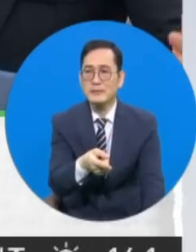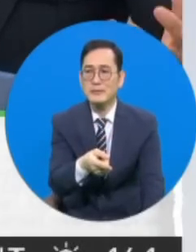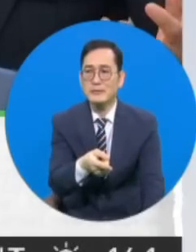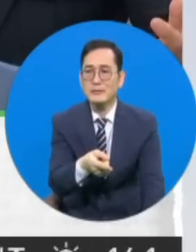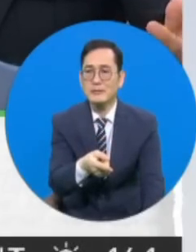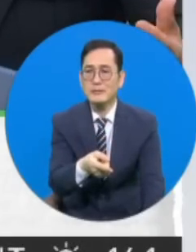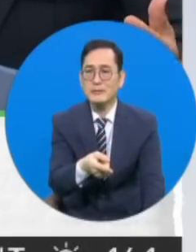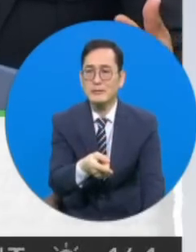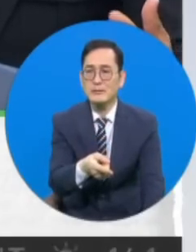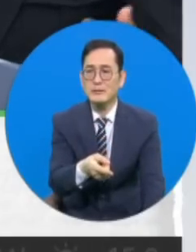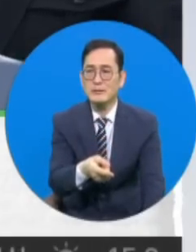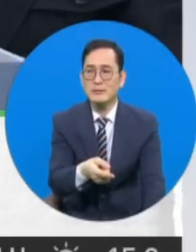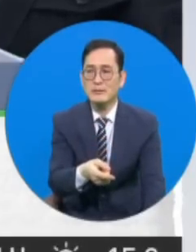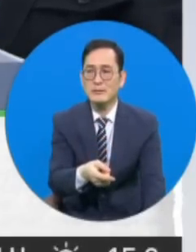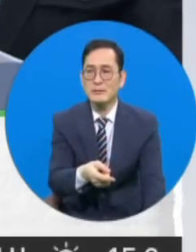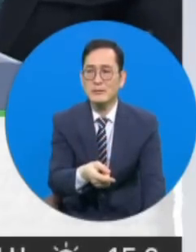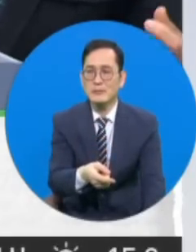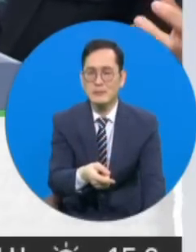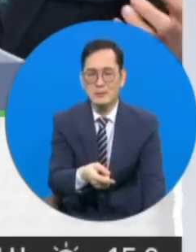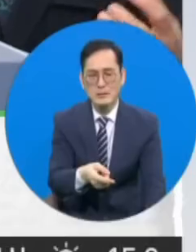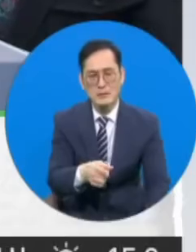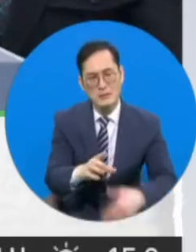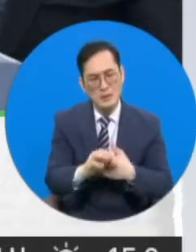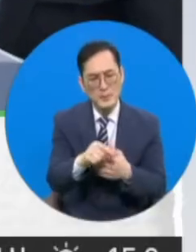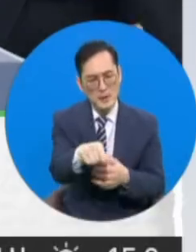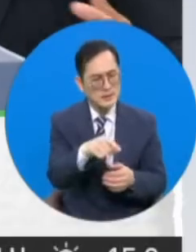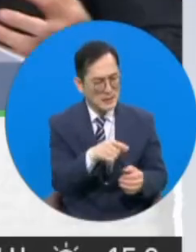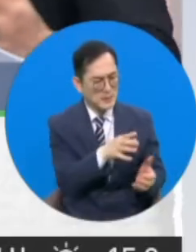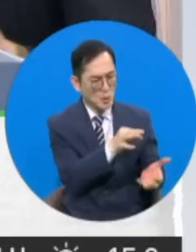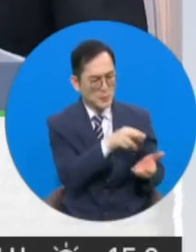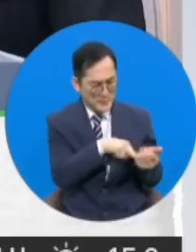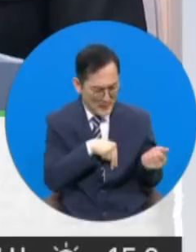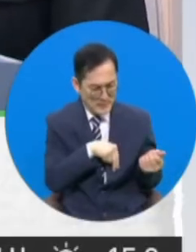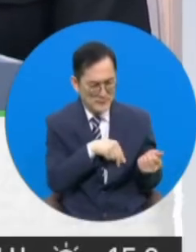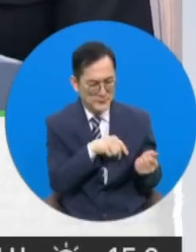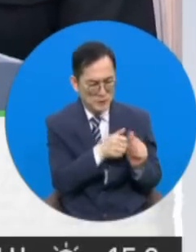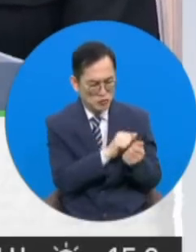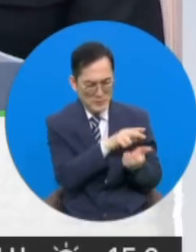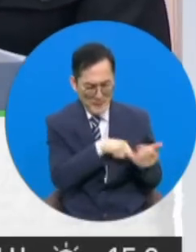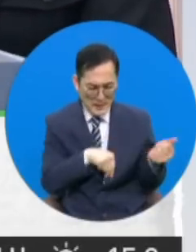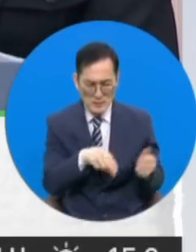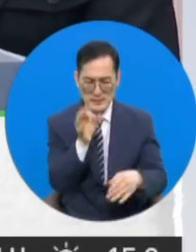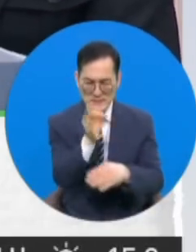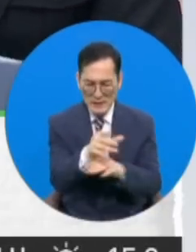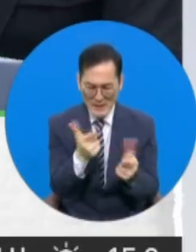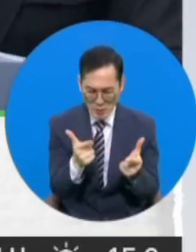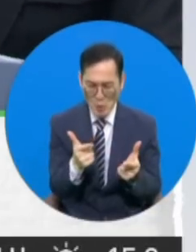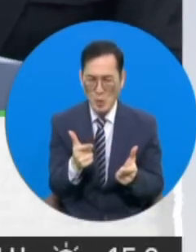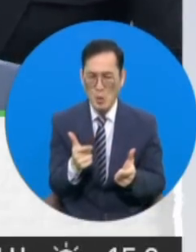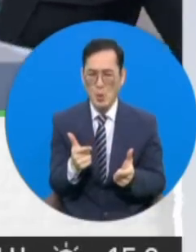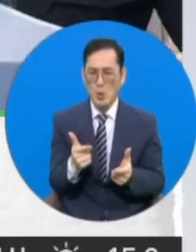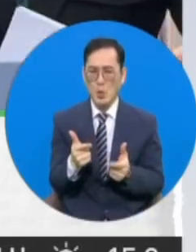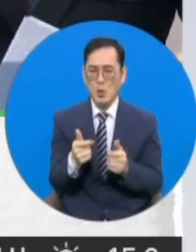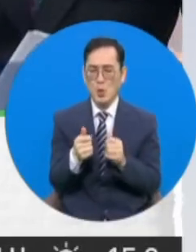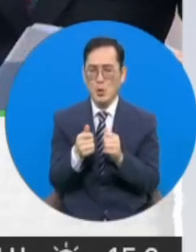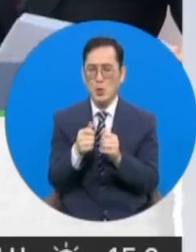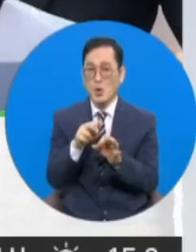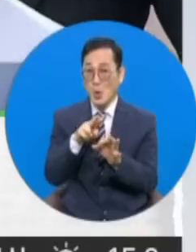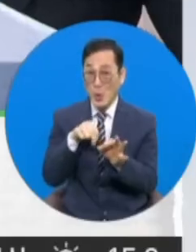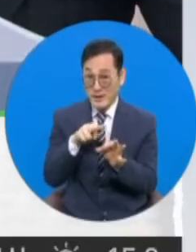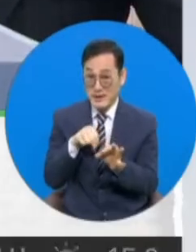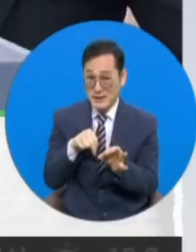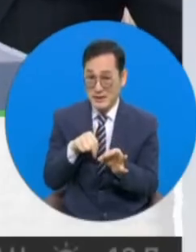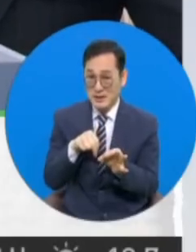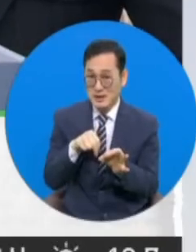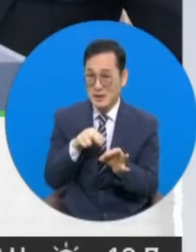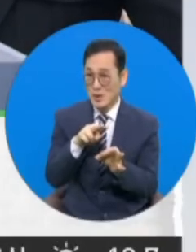3자로부터 80만 유닛을 받아서 빗썸으로 받아서 자기 거래소를 가져왔느냐 이게 문제예요 그래서 그 김남구 의원이